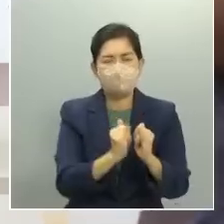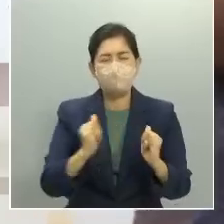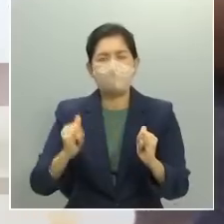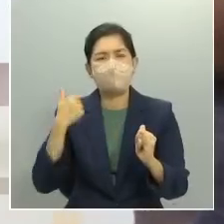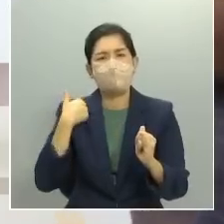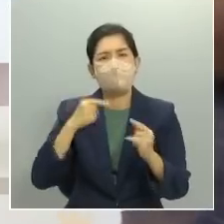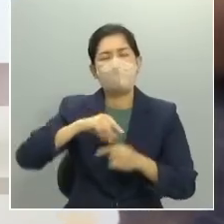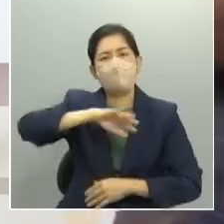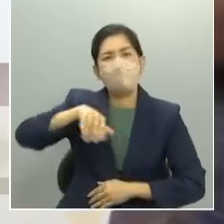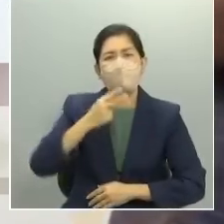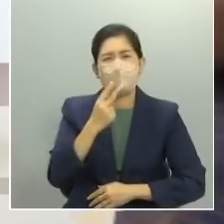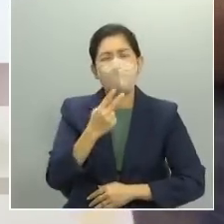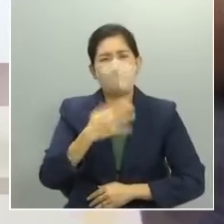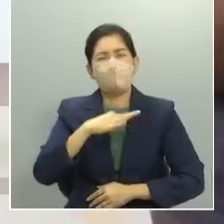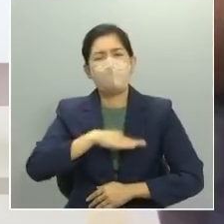มันทรมาน